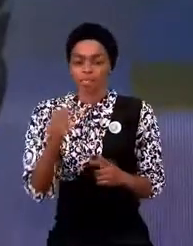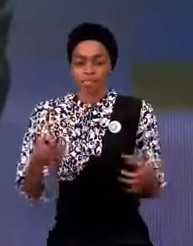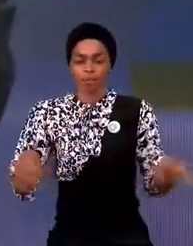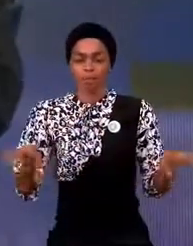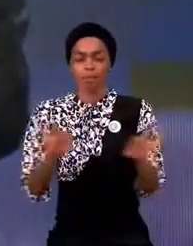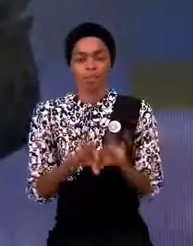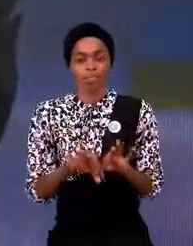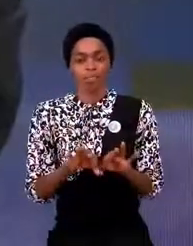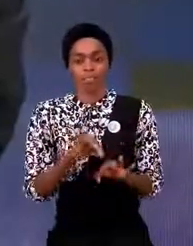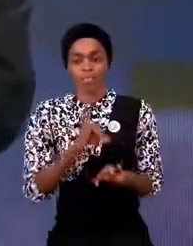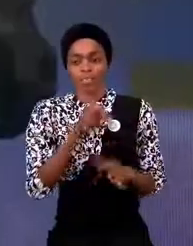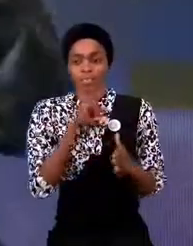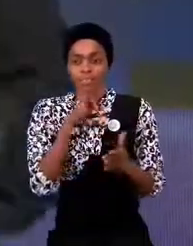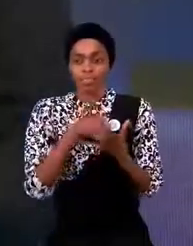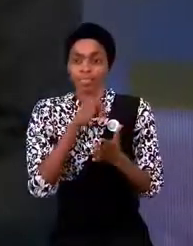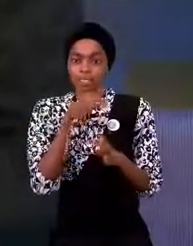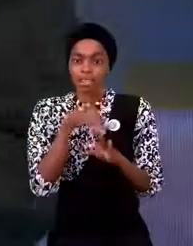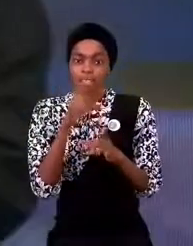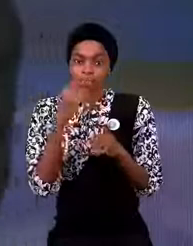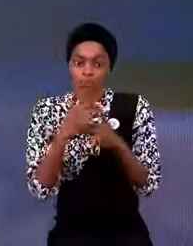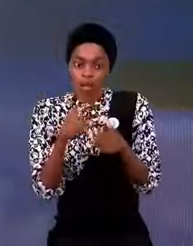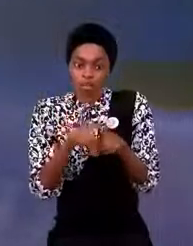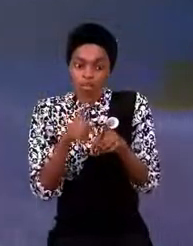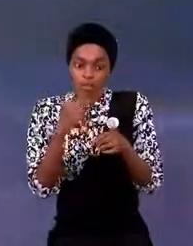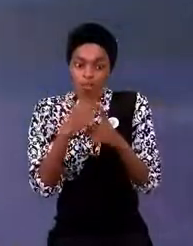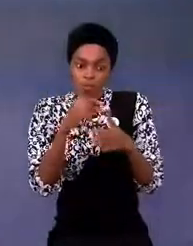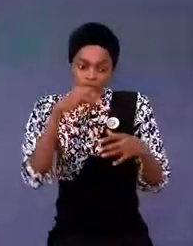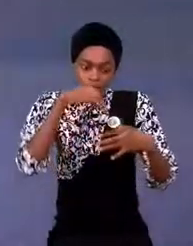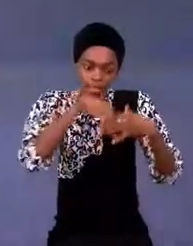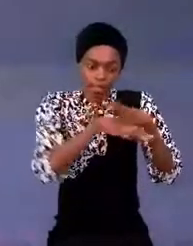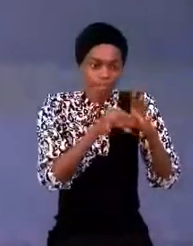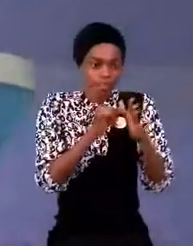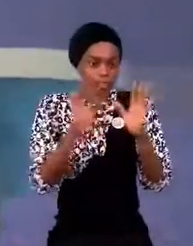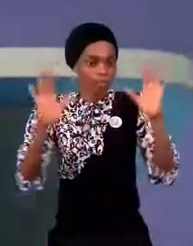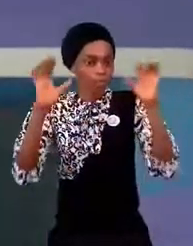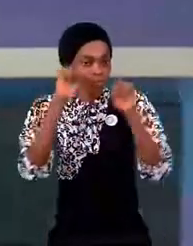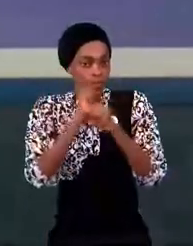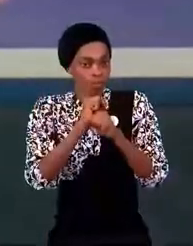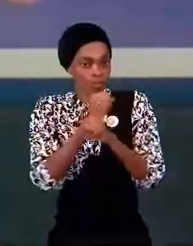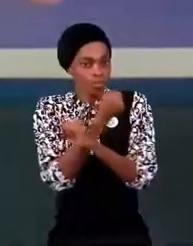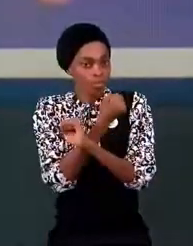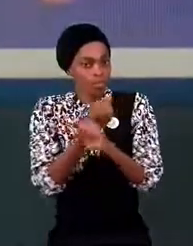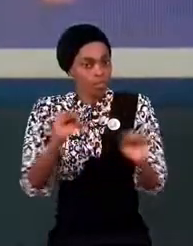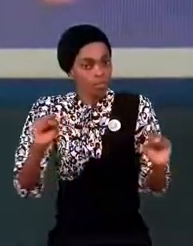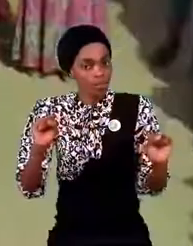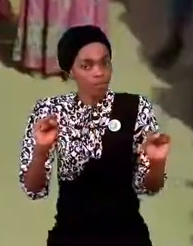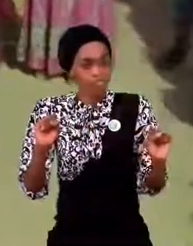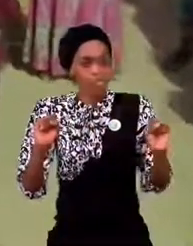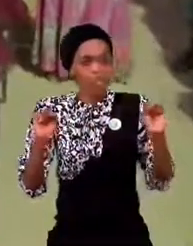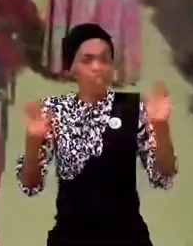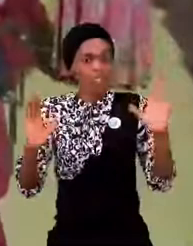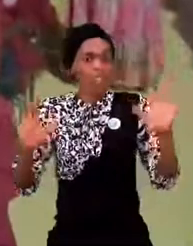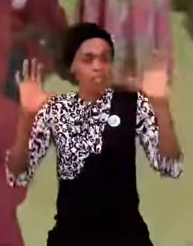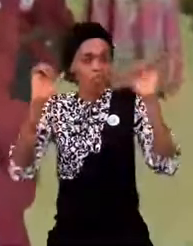Et quand elle entre que les miracles, le salut, les prodiges se produisent dans chaque vie. Amen.